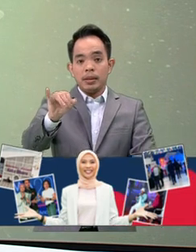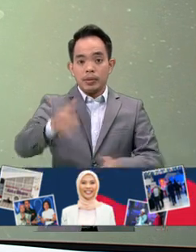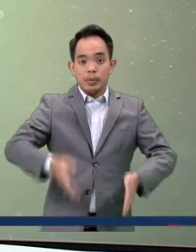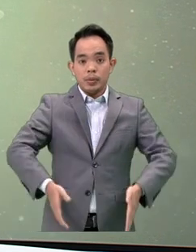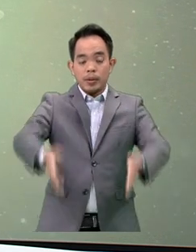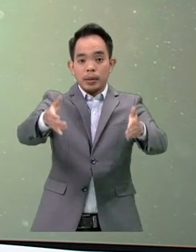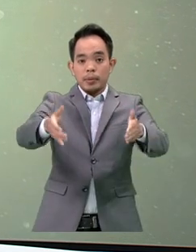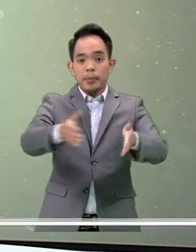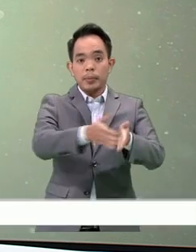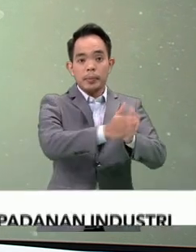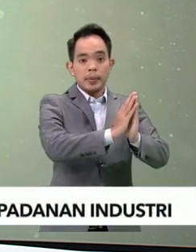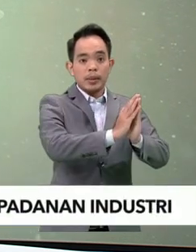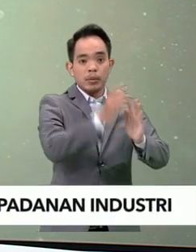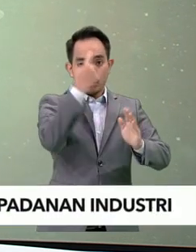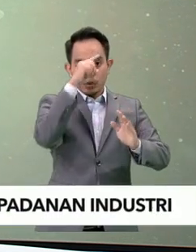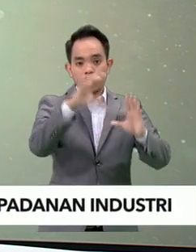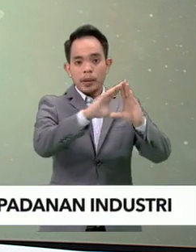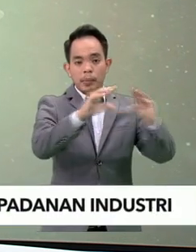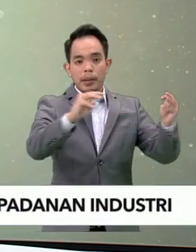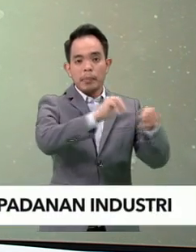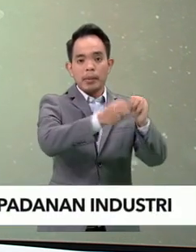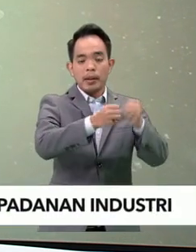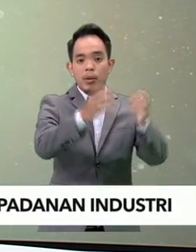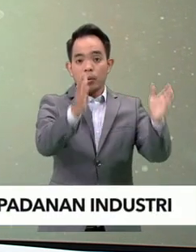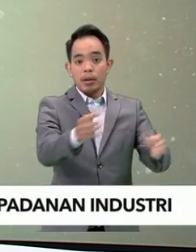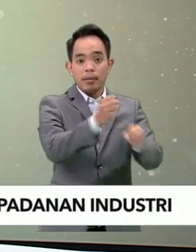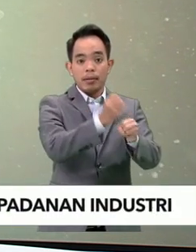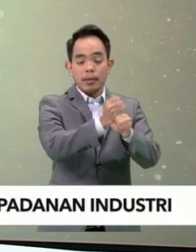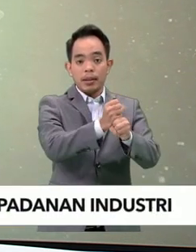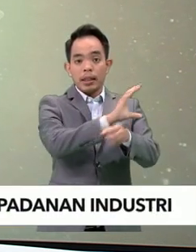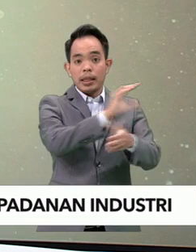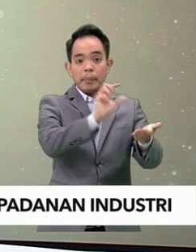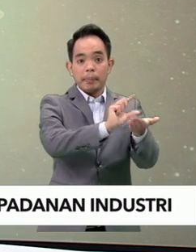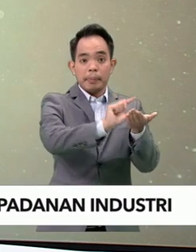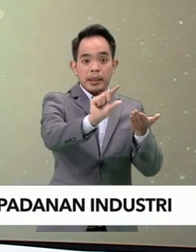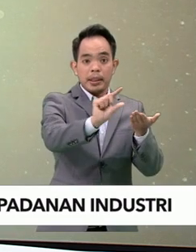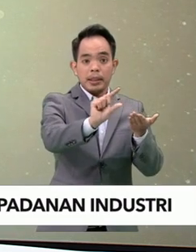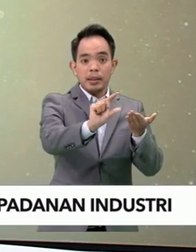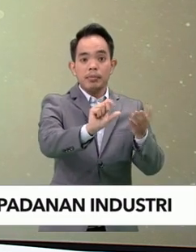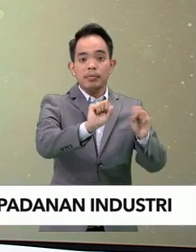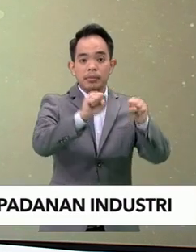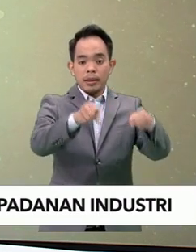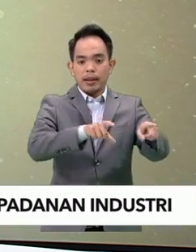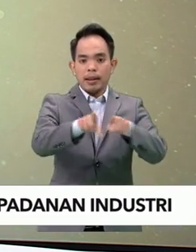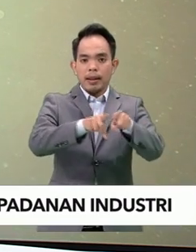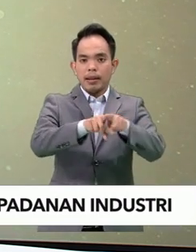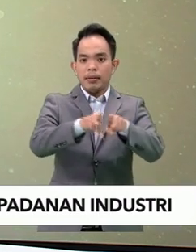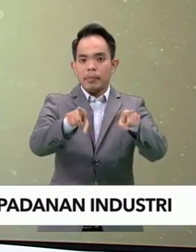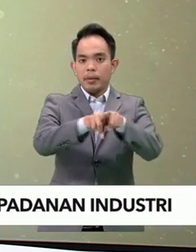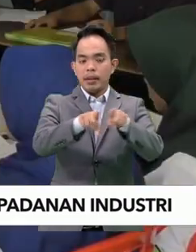satu aliran didorong permintaan sebagai penyelesaiannya dimana pekerjaan dan pengajian berjalan seiringan